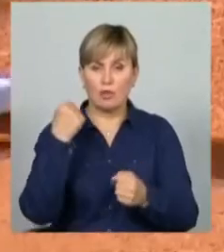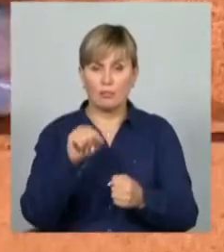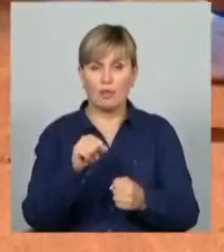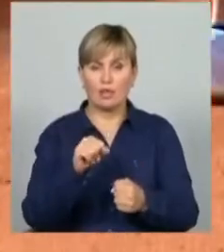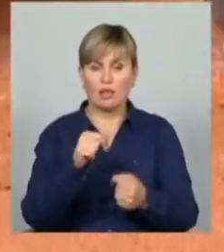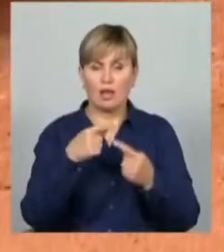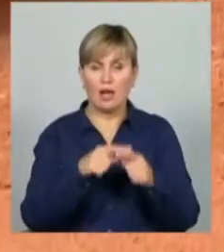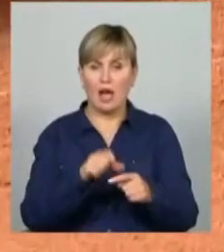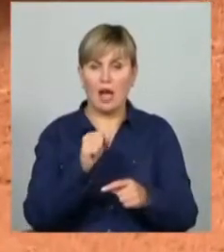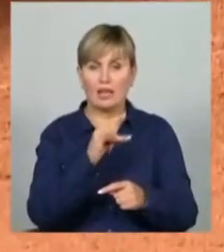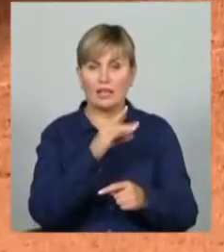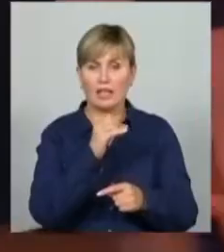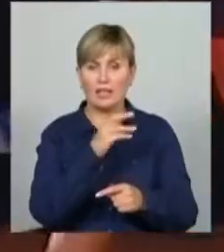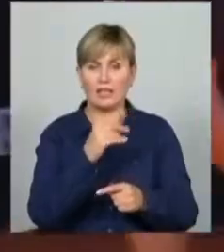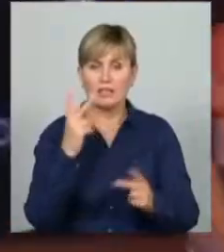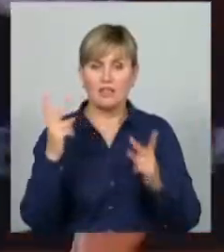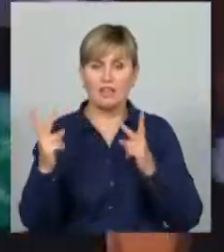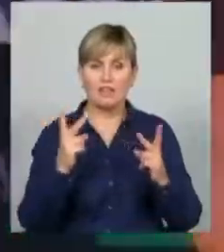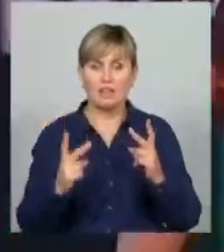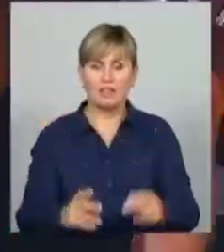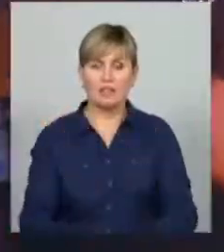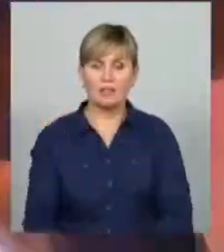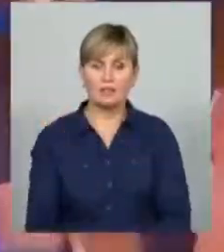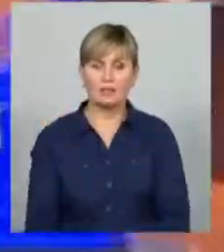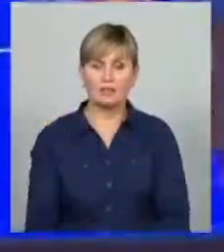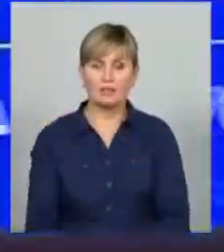аргентинки, сравняв счет 2-2.